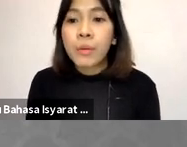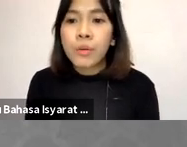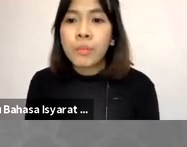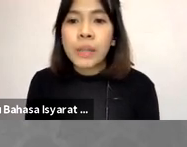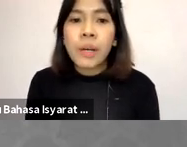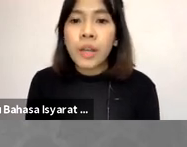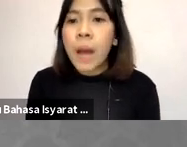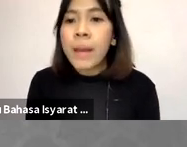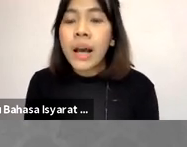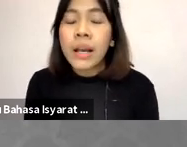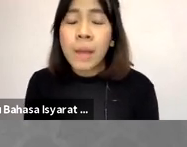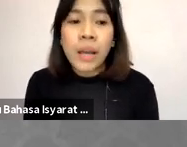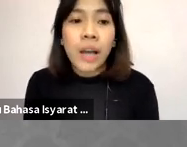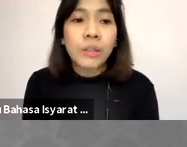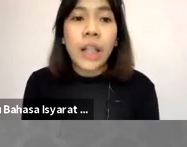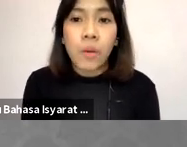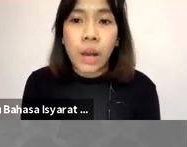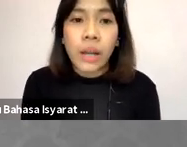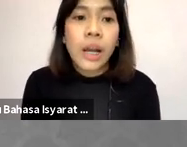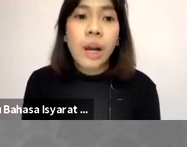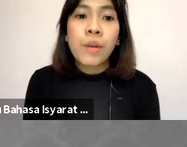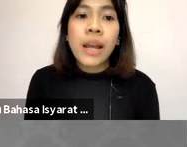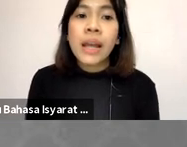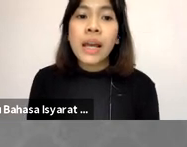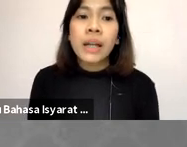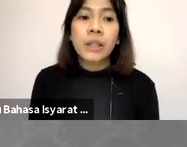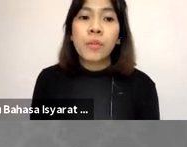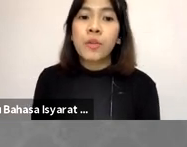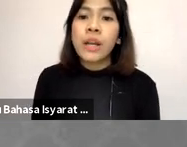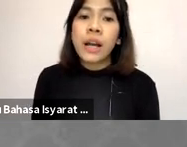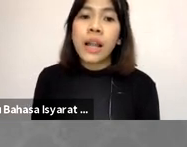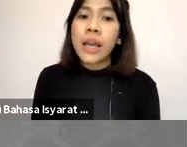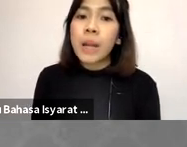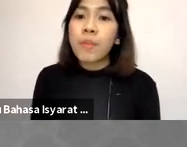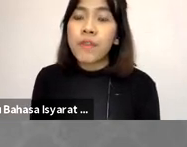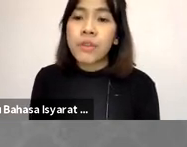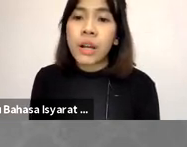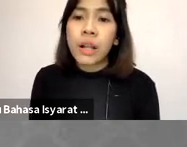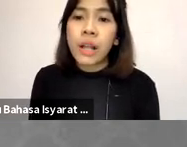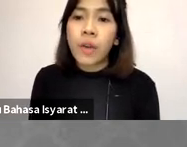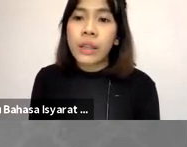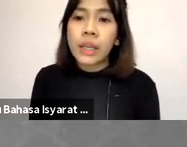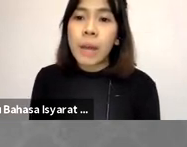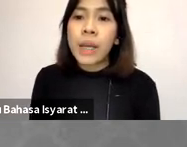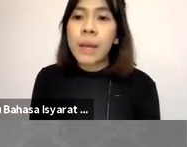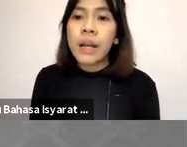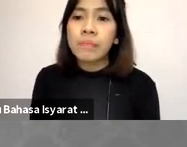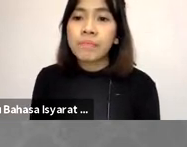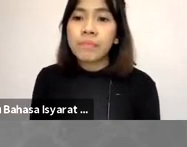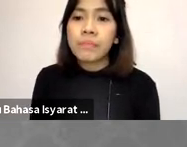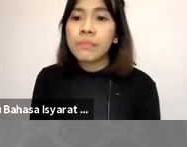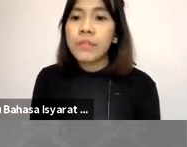mendukung bisa mengetahui apa-apa yang harus dilakukan kemudian ada yang disebut juga dengan layanan profesional atau etika